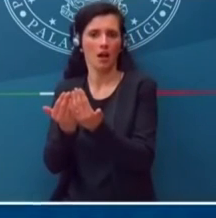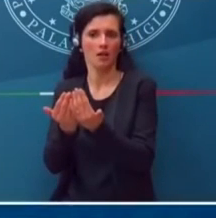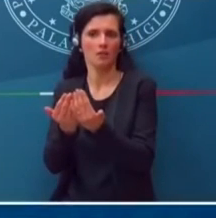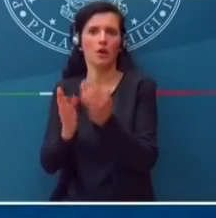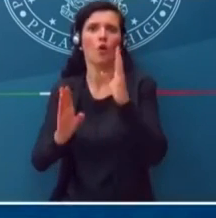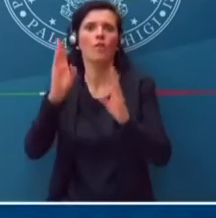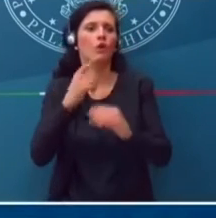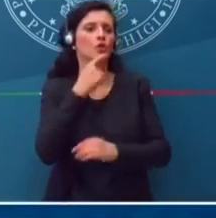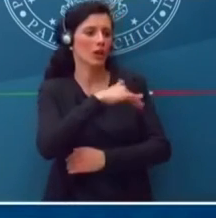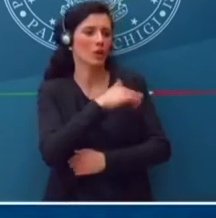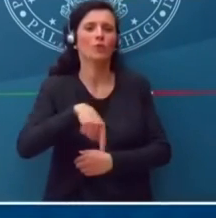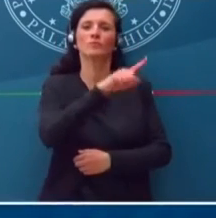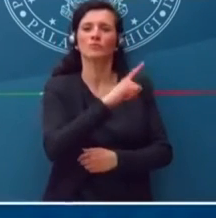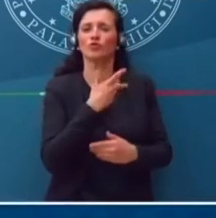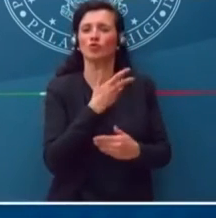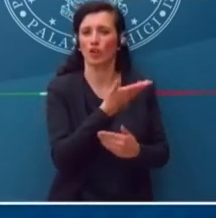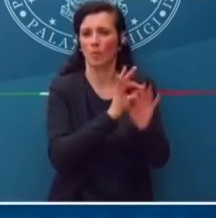di mancanza di infrastrutture.